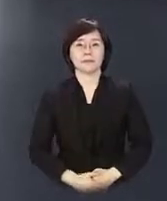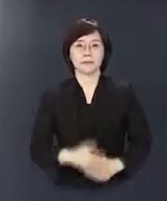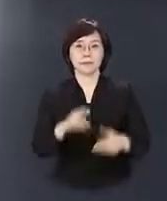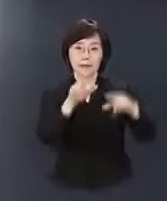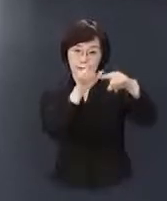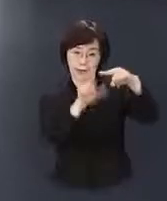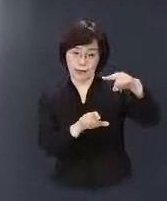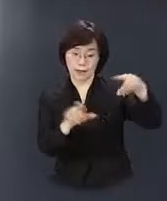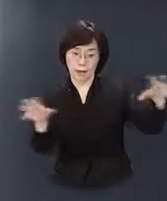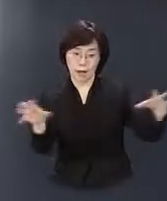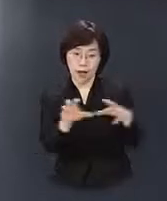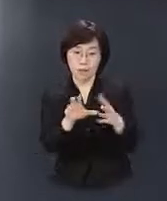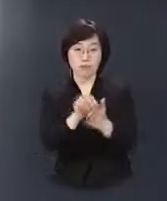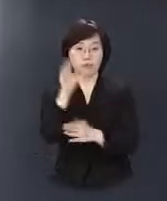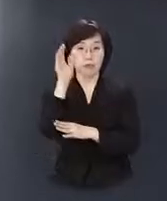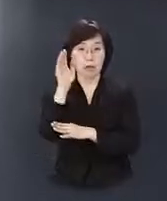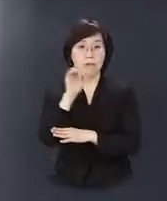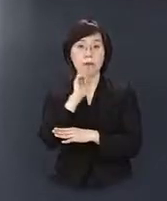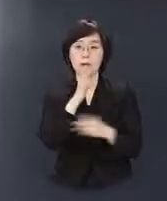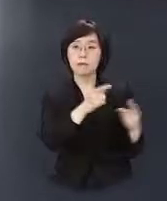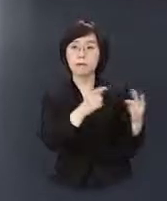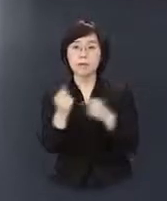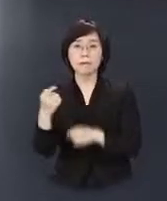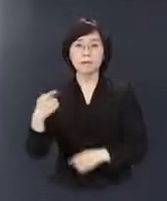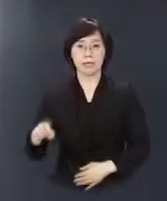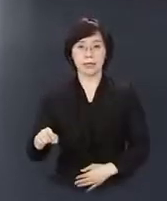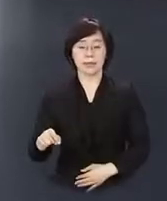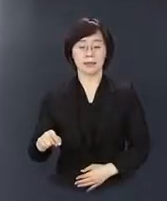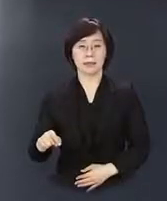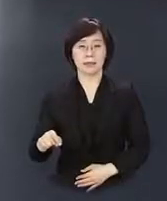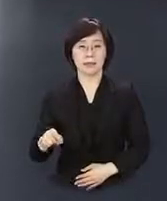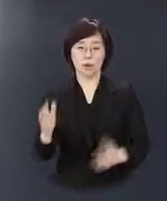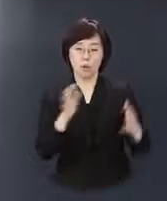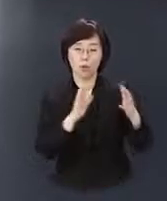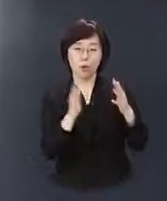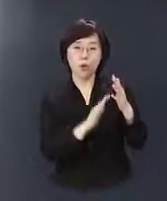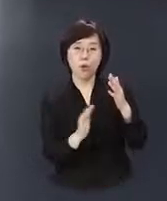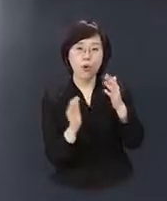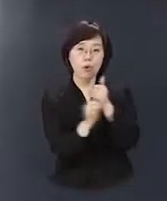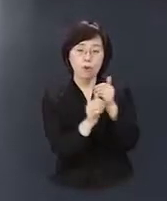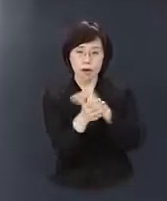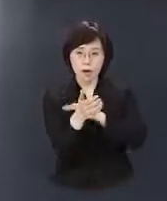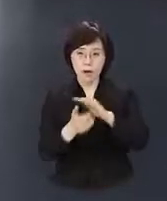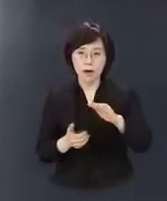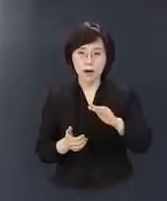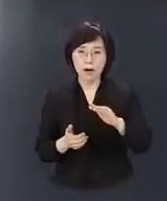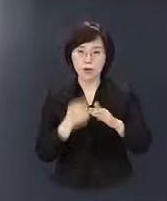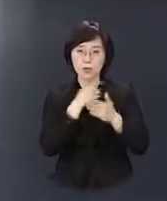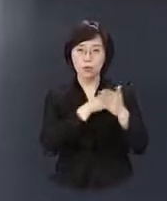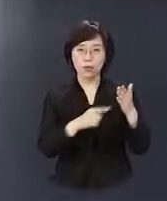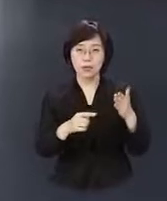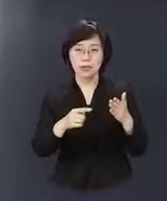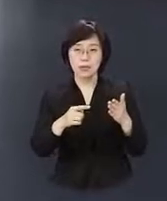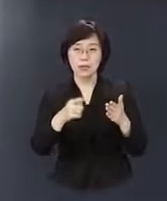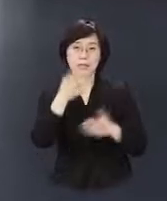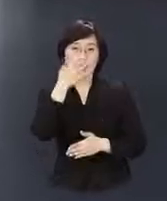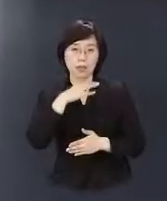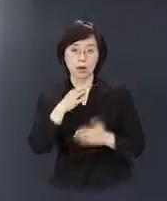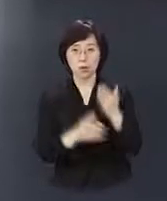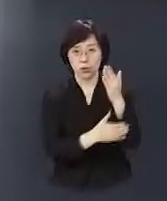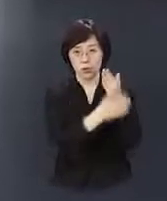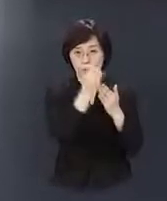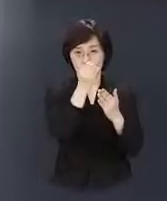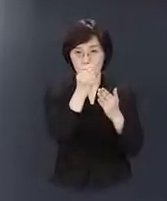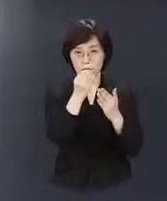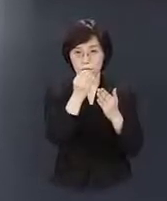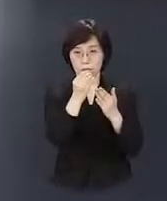댓글에서 도출된 주제어 역시 비슷한 양상을 보입니다 공무 날 출범 전에는 손해와 이득 통합과